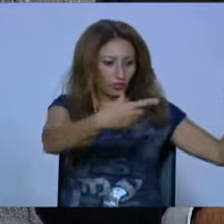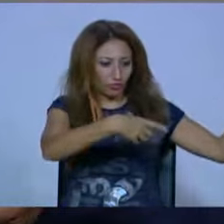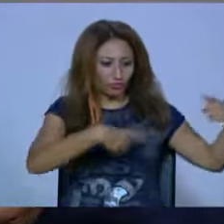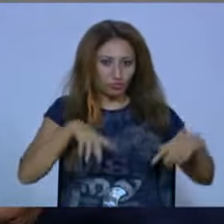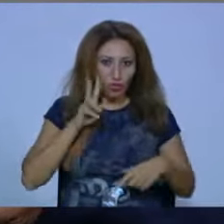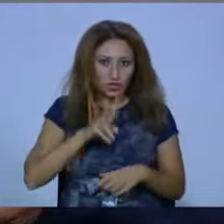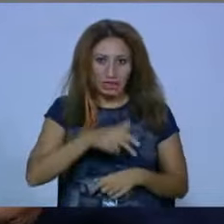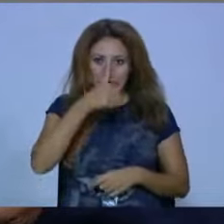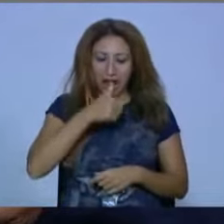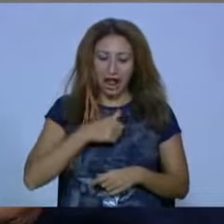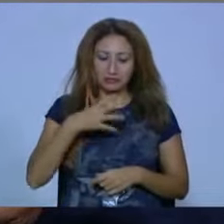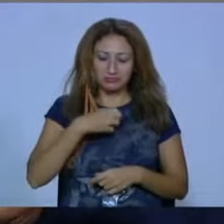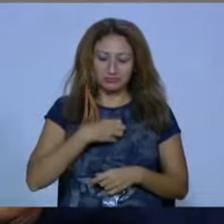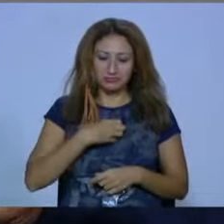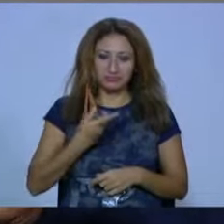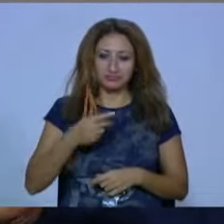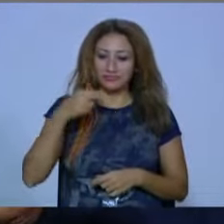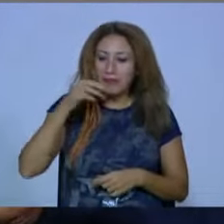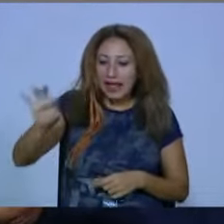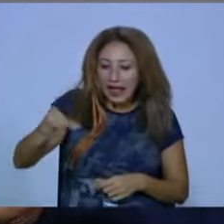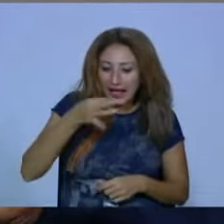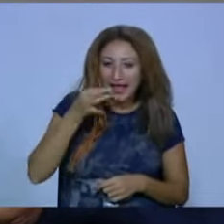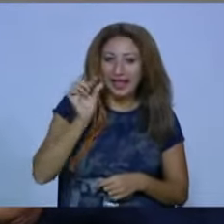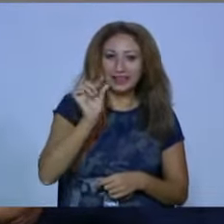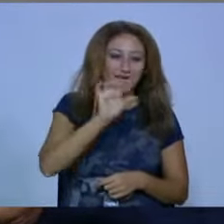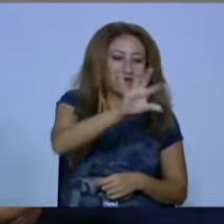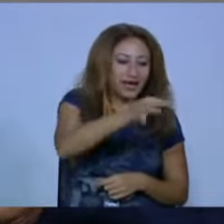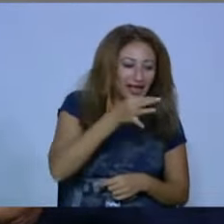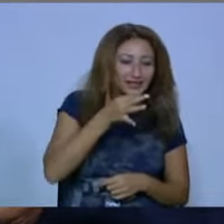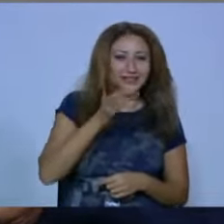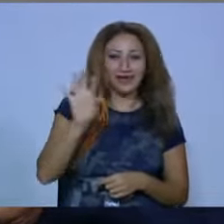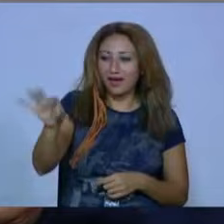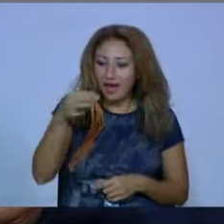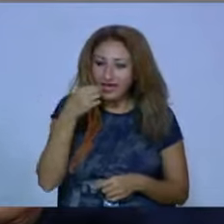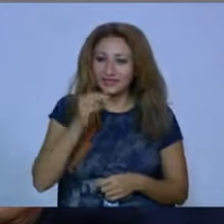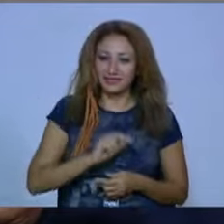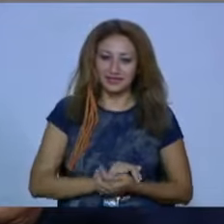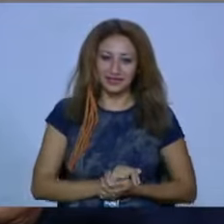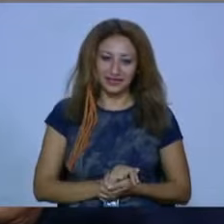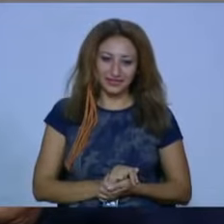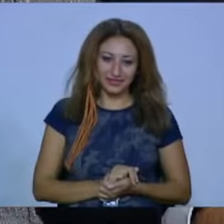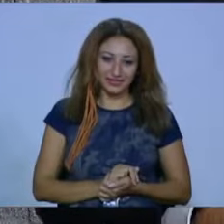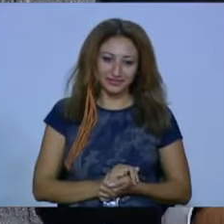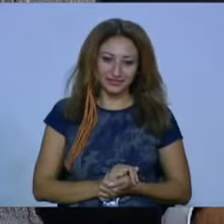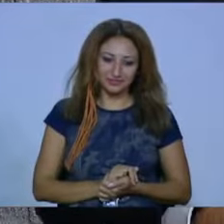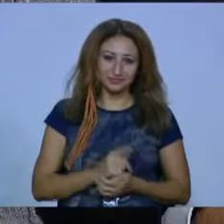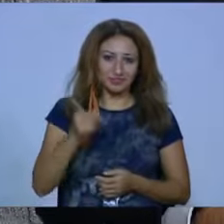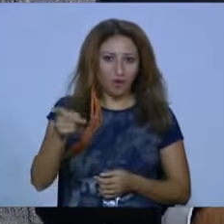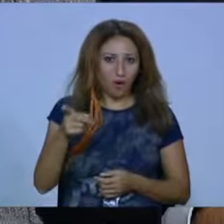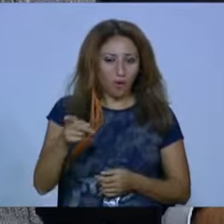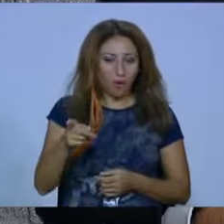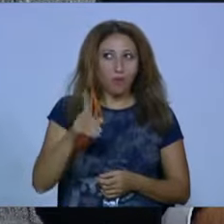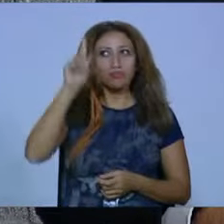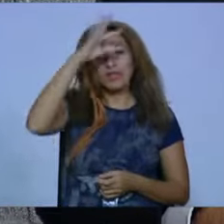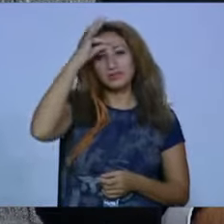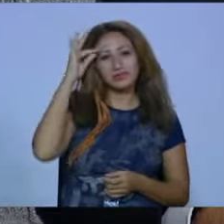عليه نفسه قوي، بس ايه يمد الشوكة هنا ياخد حتة من طبق ايه من طبق حد تاني. فيعني فكرة المحافظة دي طبعا الاعمار في